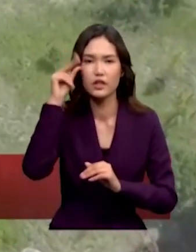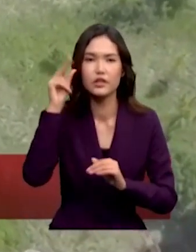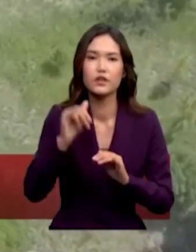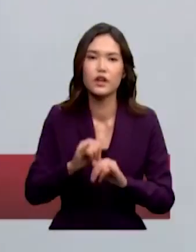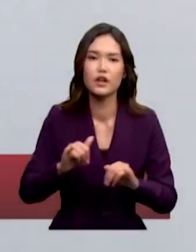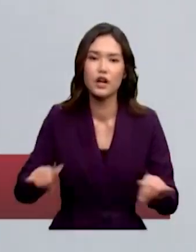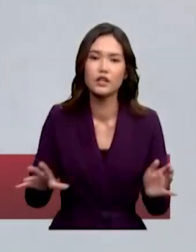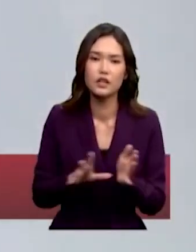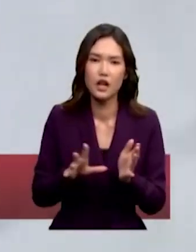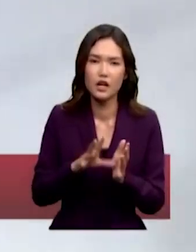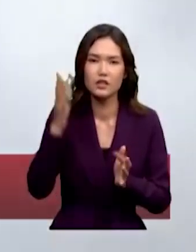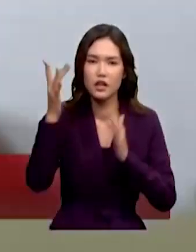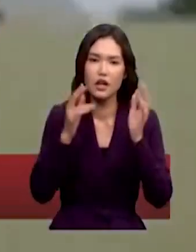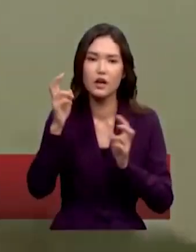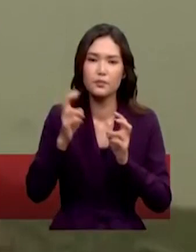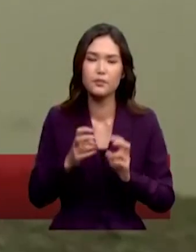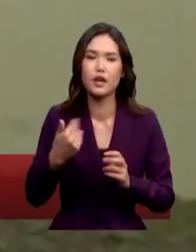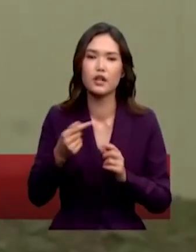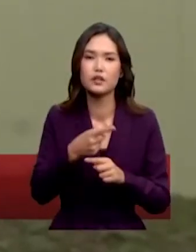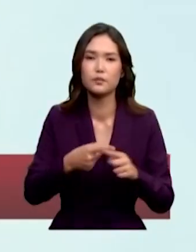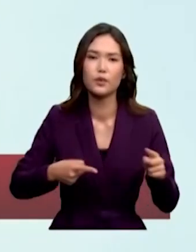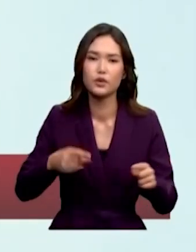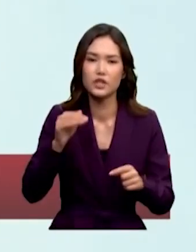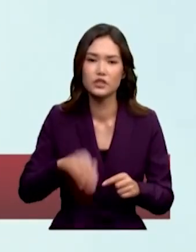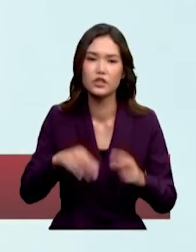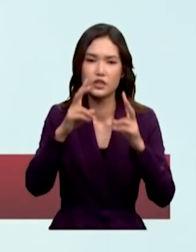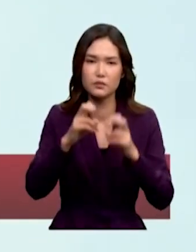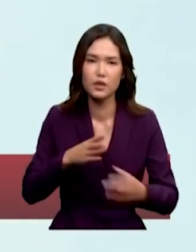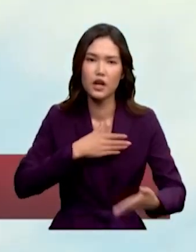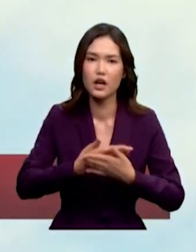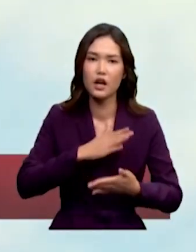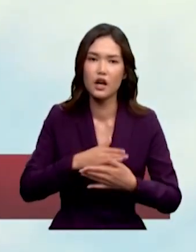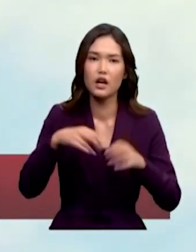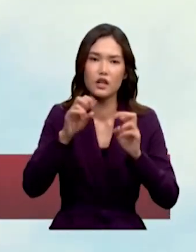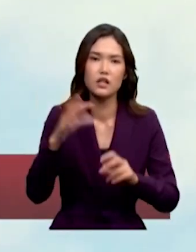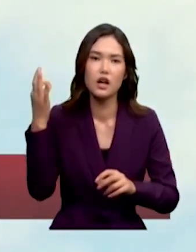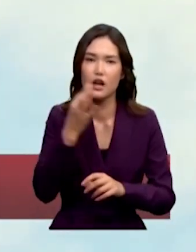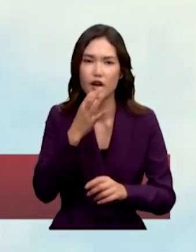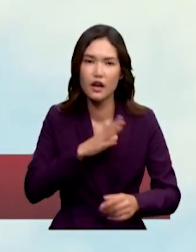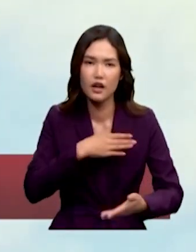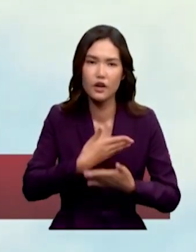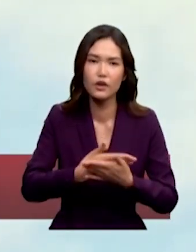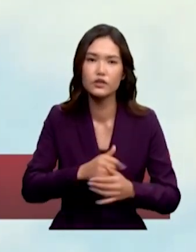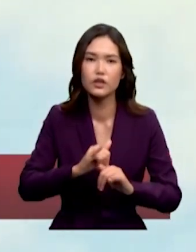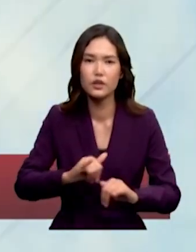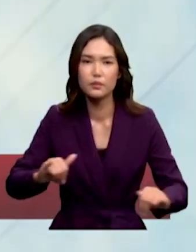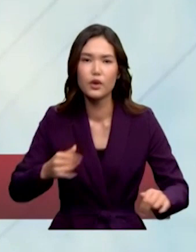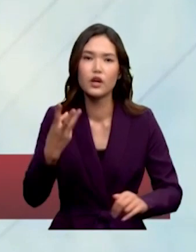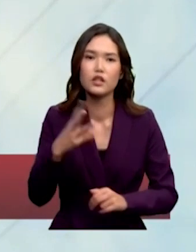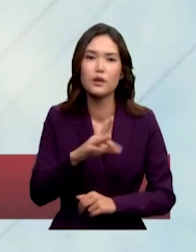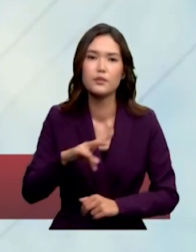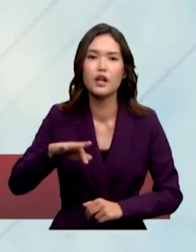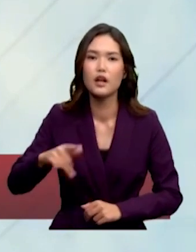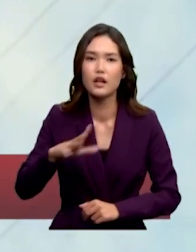и аэрокосмической промышленности провело почти 1500 проверок в отношении сотовых операторов. Они выписали штрафы на сумму более 3 миллиардов